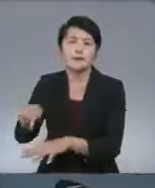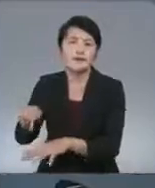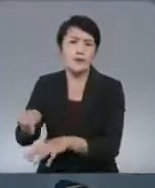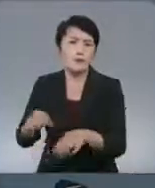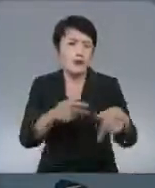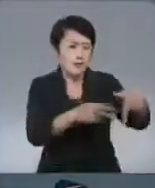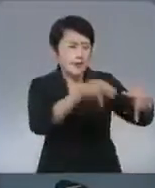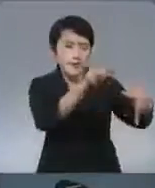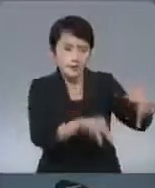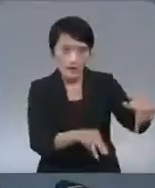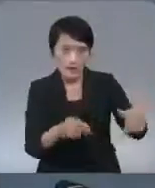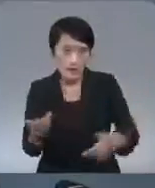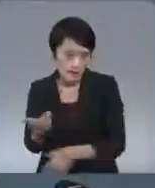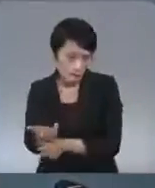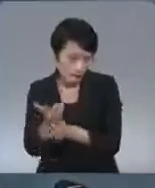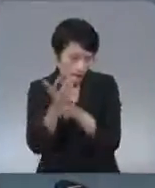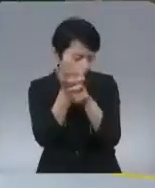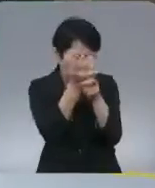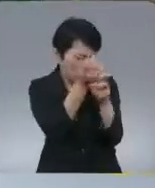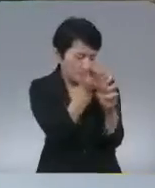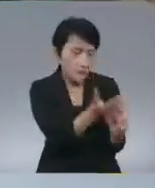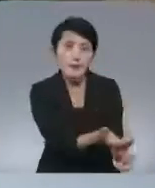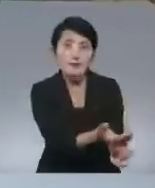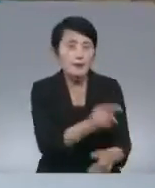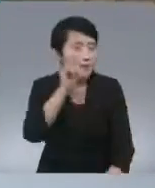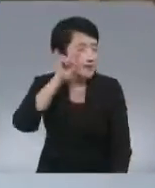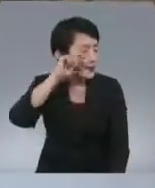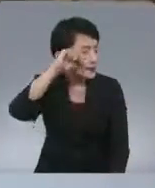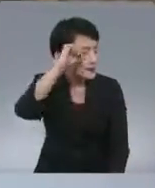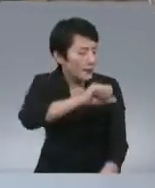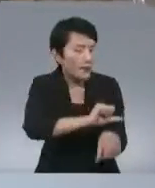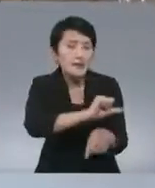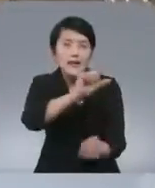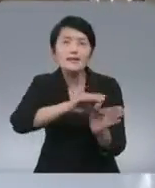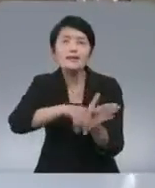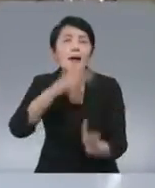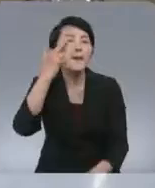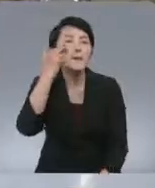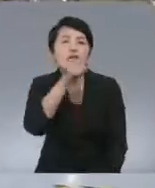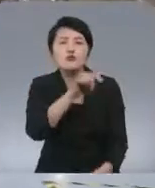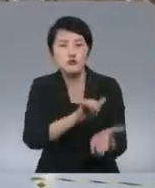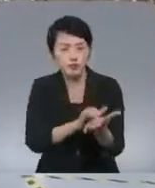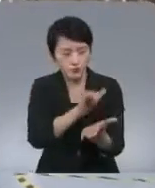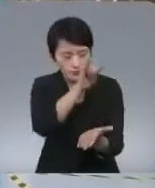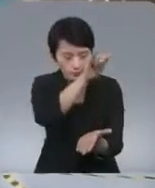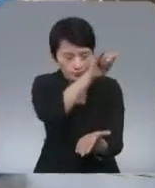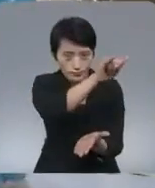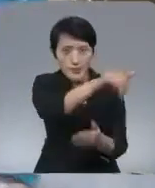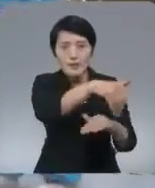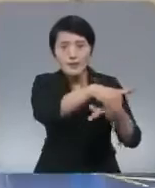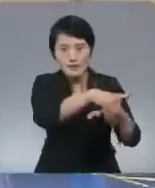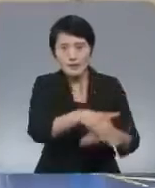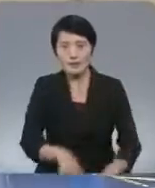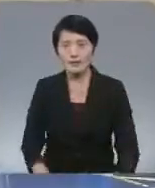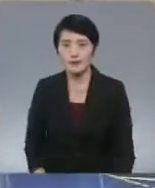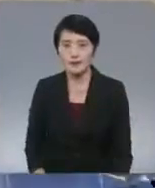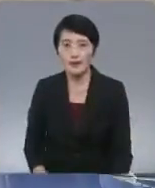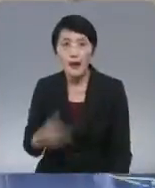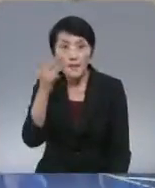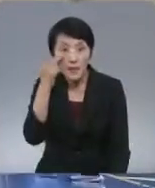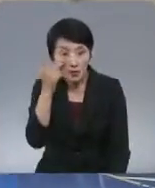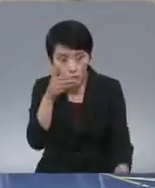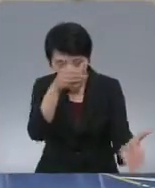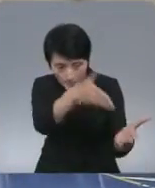défi historique, son transport vers le centre spatial américain a commencé. L'orbiteur a quitté ce matin l'Institut